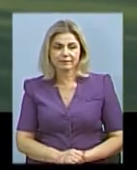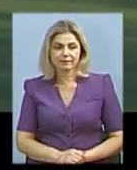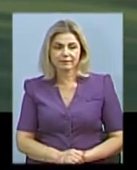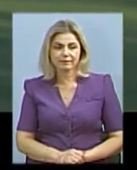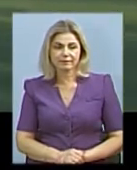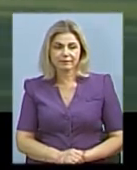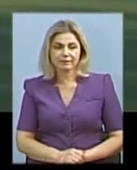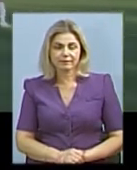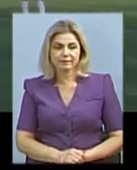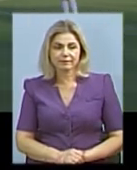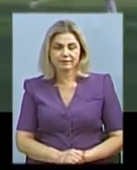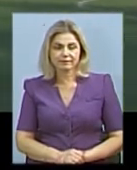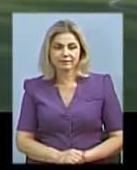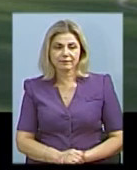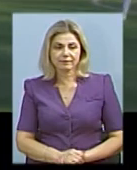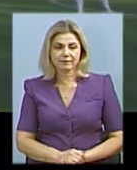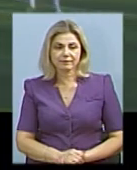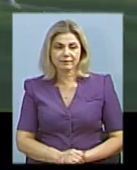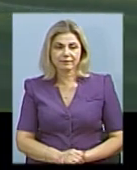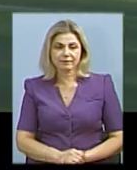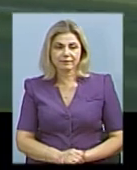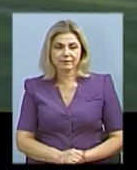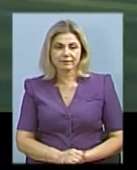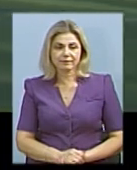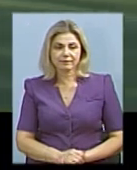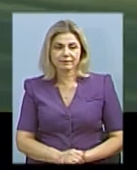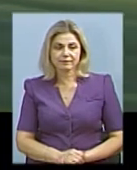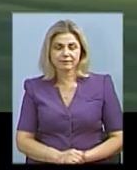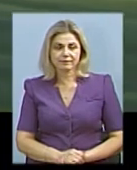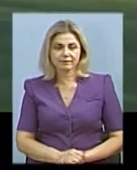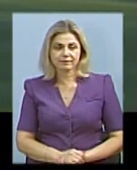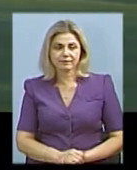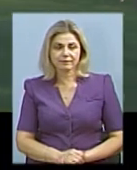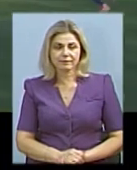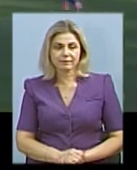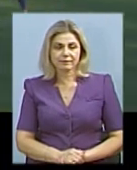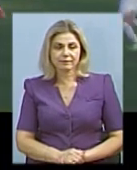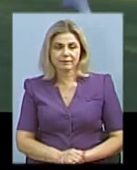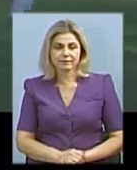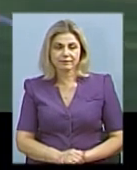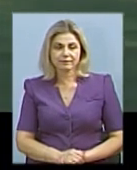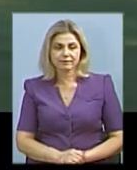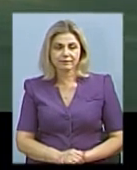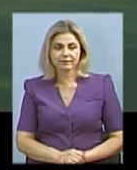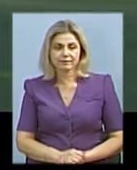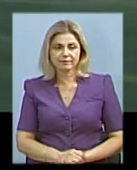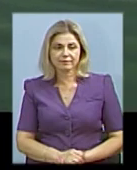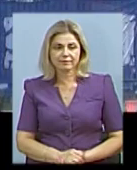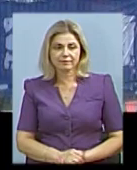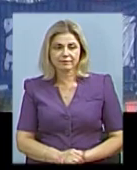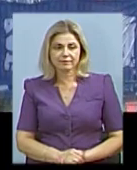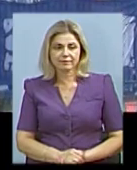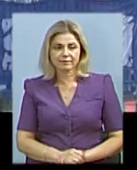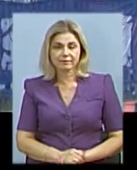удар. Захисник Микола Златов знов пробивав по воротам господарів. Ігрова сфера влучила у руку Кравченко, але рефері промовчав.